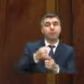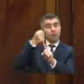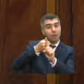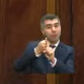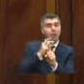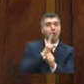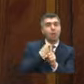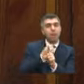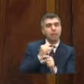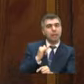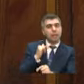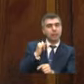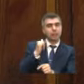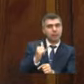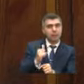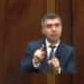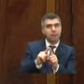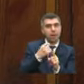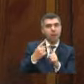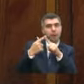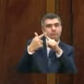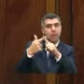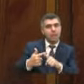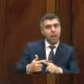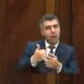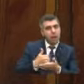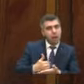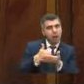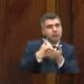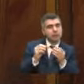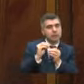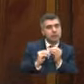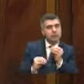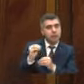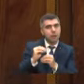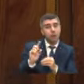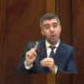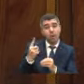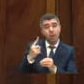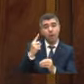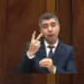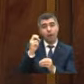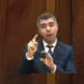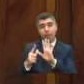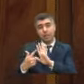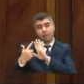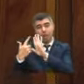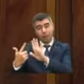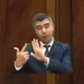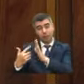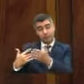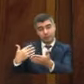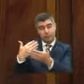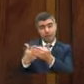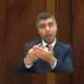رفع المستمر للموارد المالية المخصصة لهذا القطاع، وأنتم ما شفتوا منذ سنة 2017 إلى 2020 في هذا